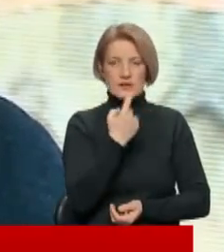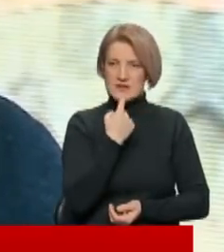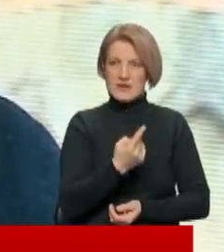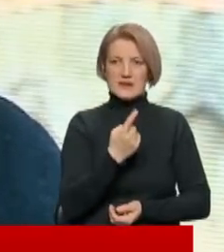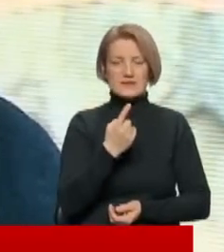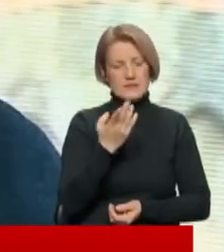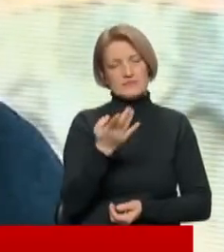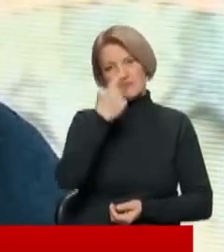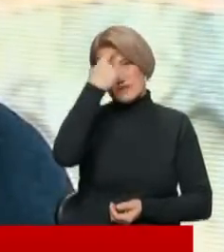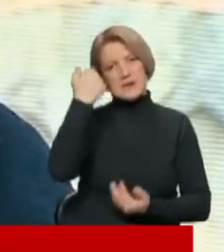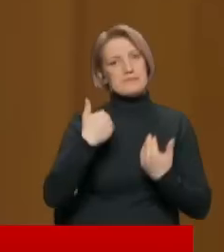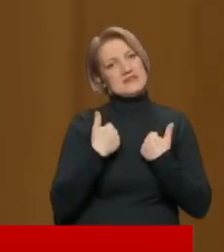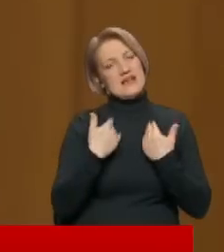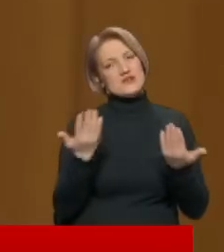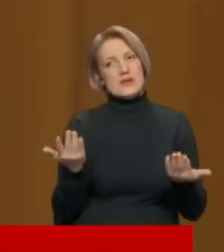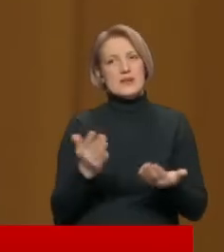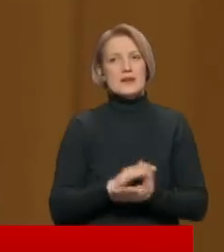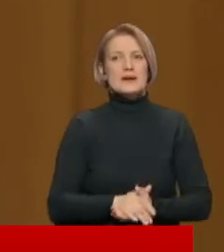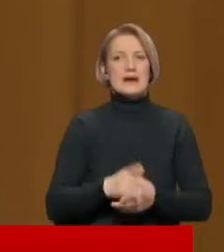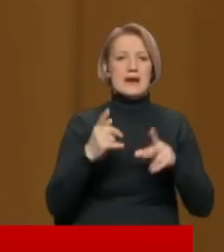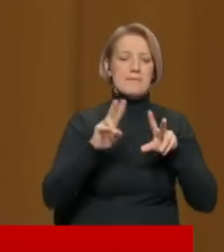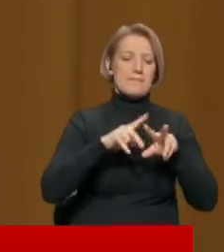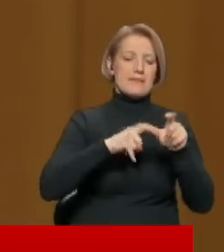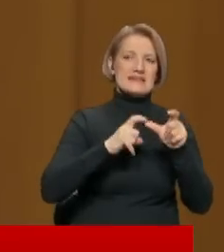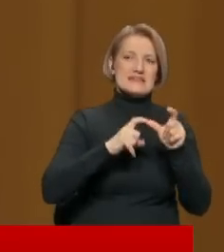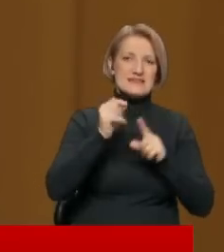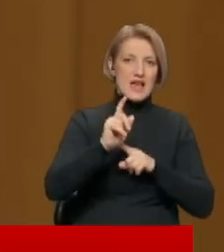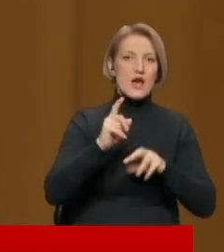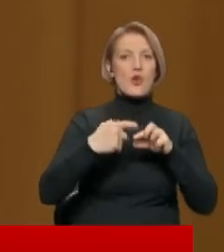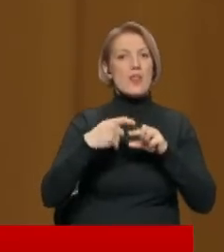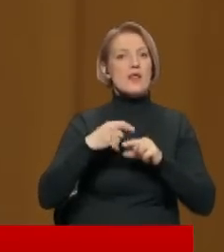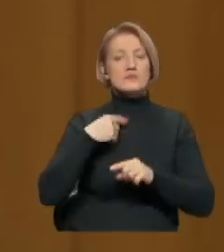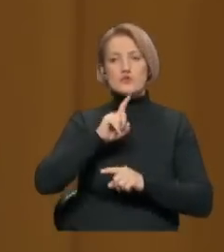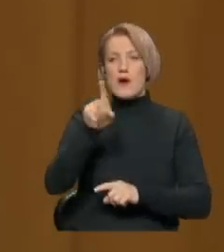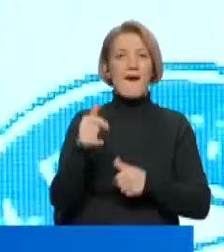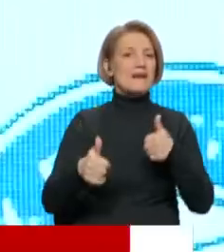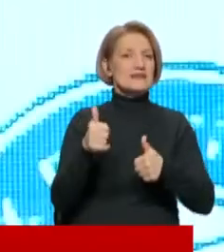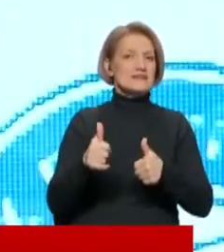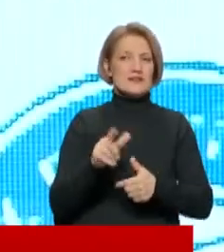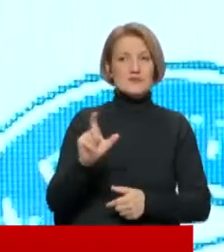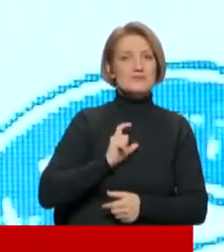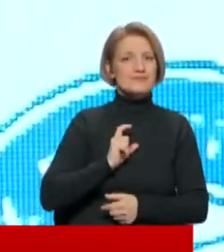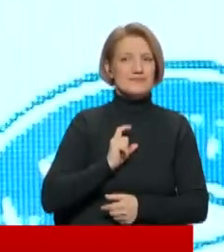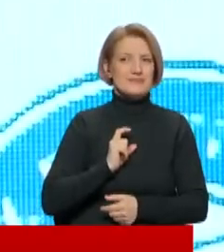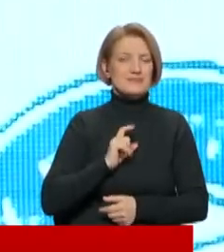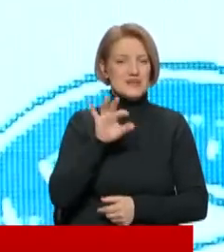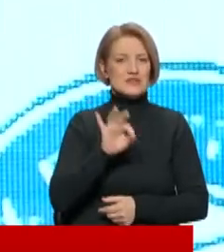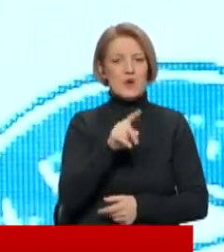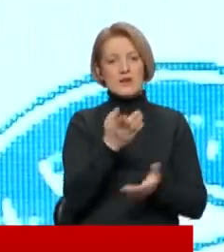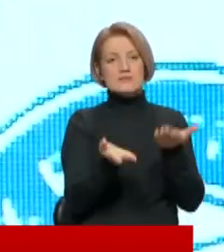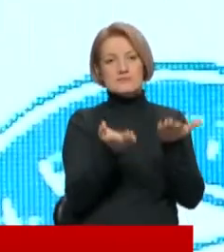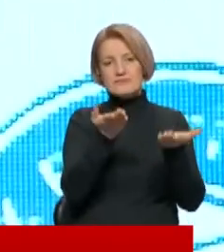darısı başımıza festi mi Ronaldo mu diye sorsam hangisini cevaplarsınız ya şimdi Tabii onları